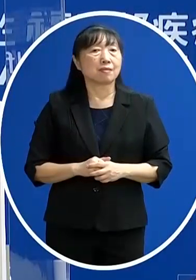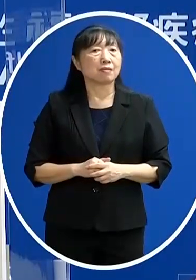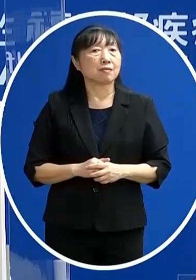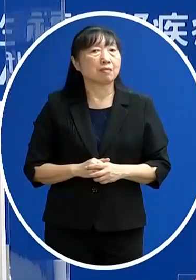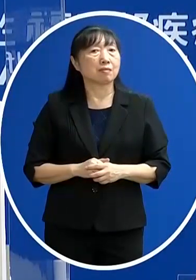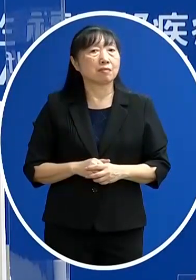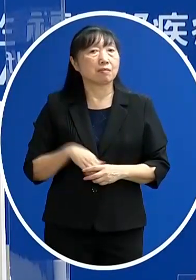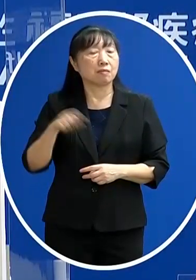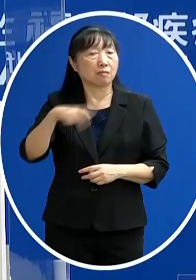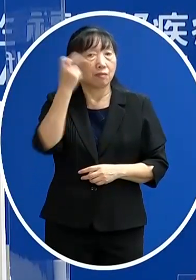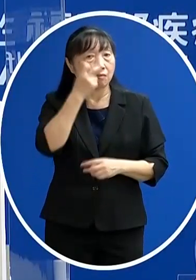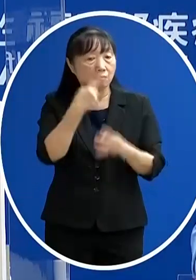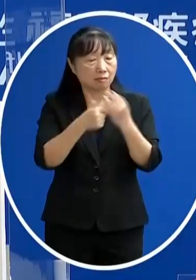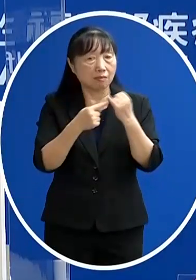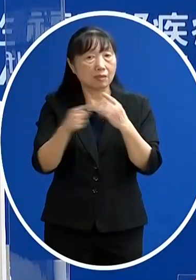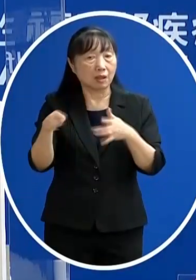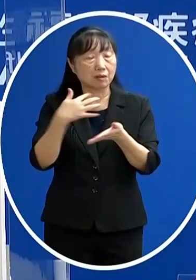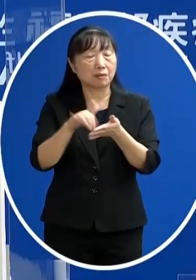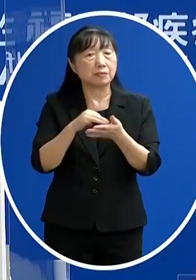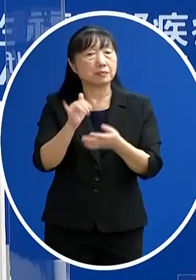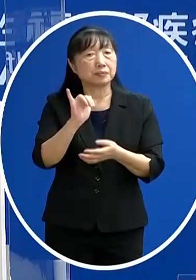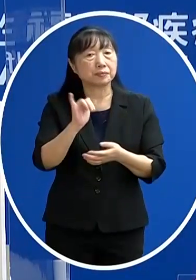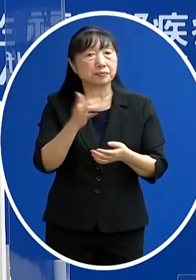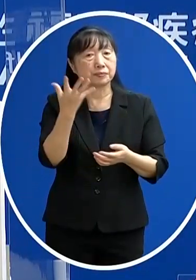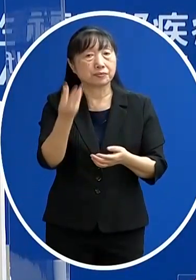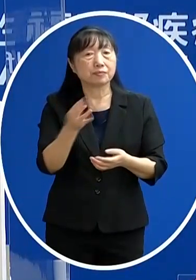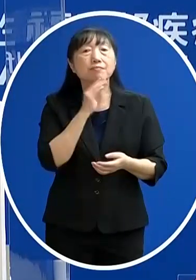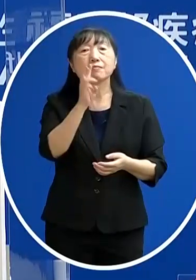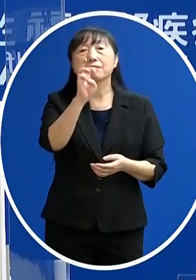当然检验的数目还少哈，大概只